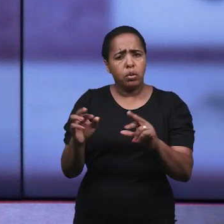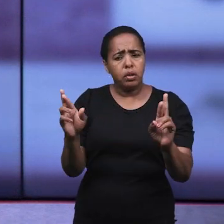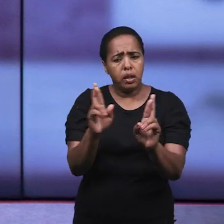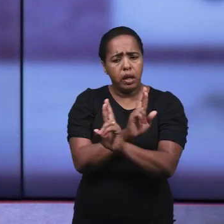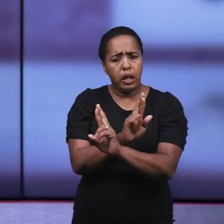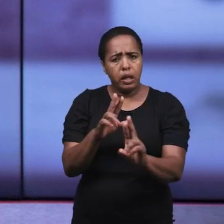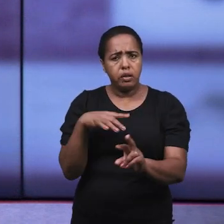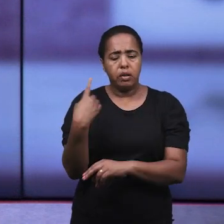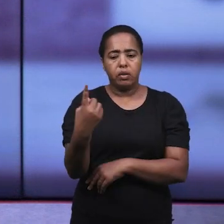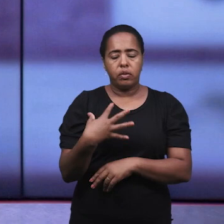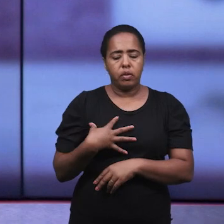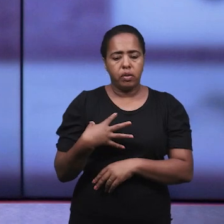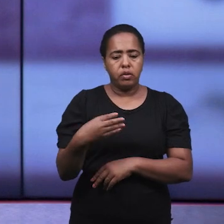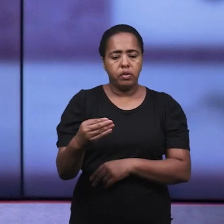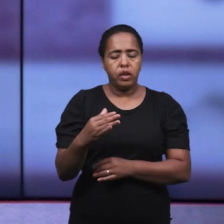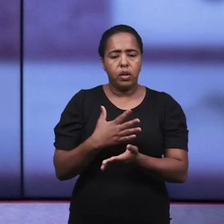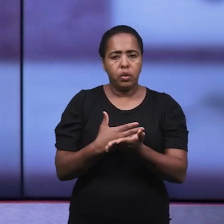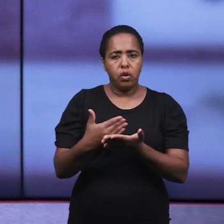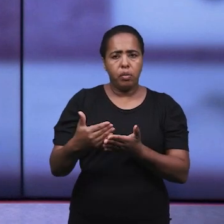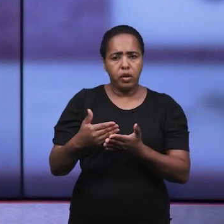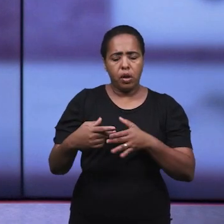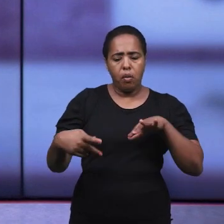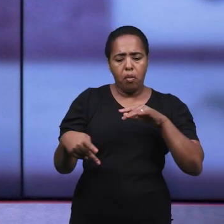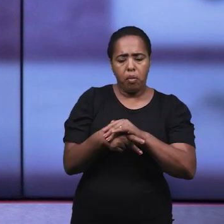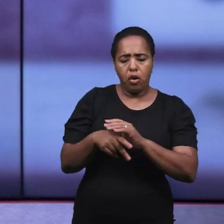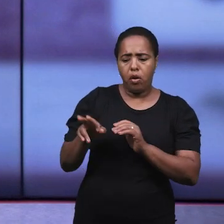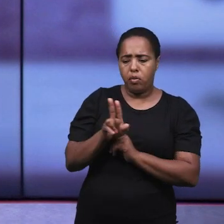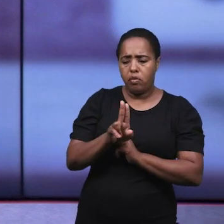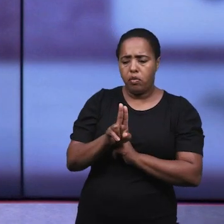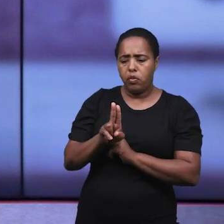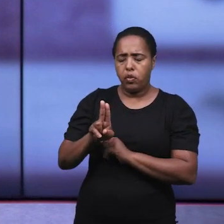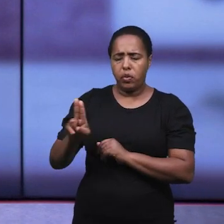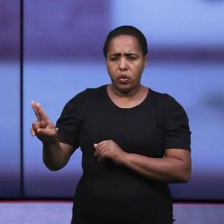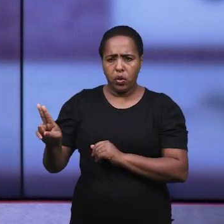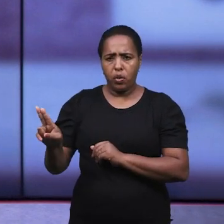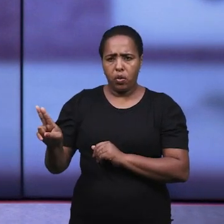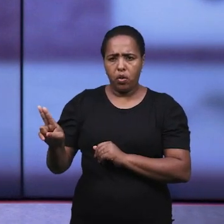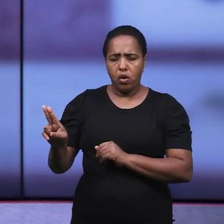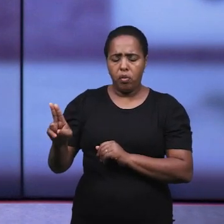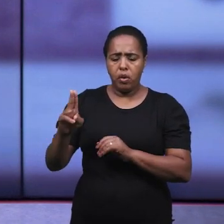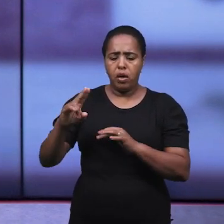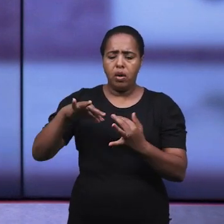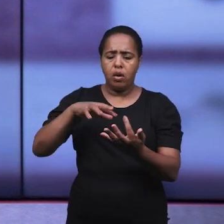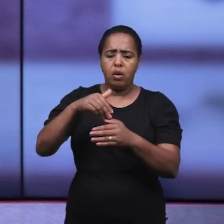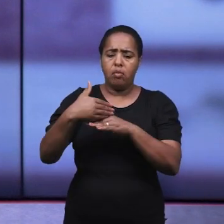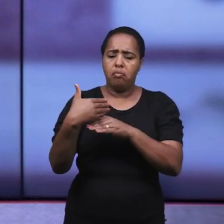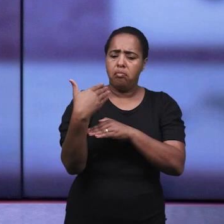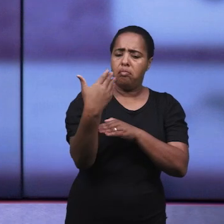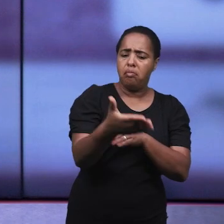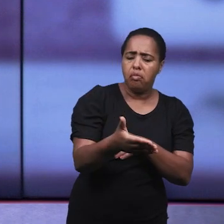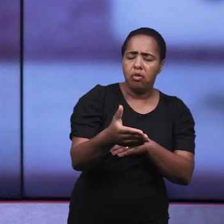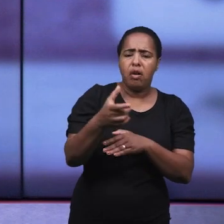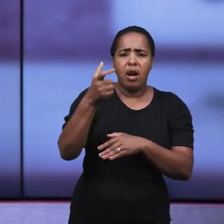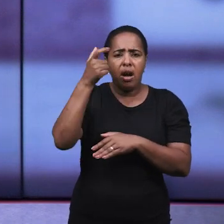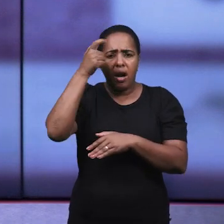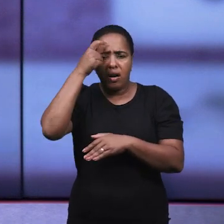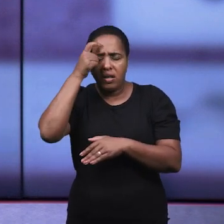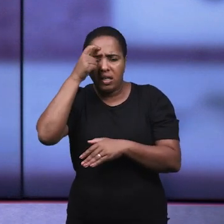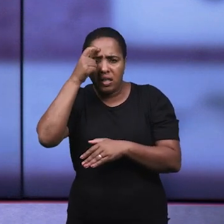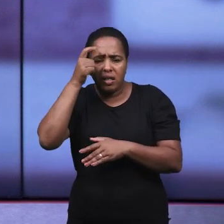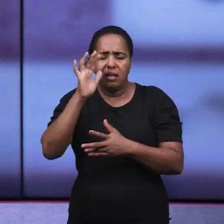pensé que tout ce qui concerne nos enfants, à commencer par leur nom, appelle à eux du monde extérieur.